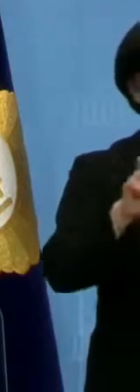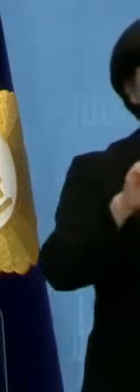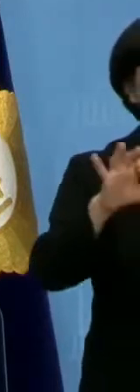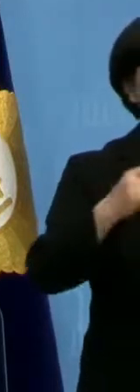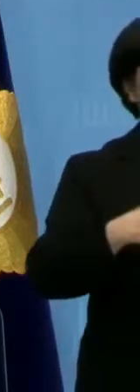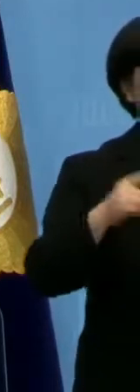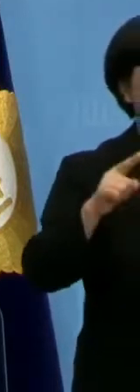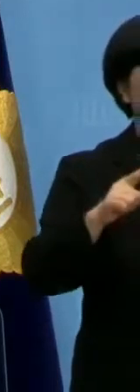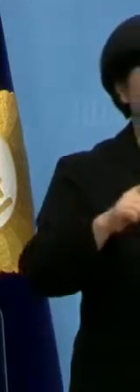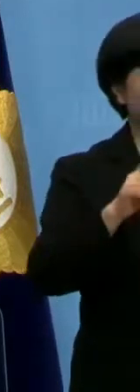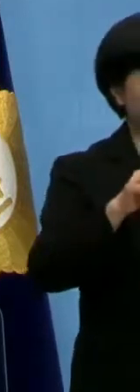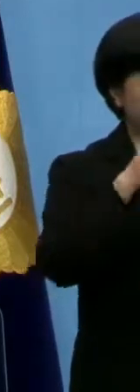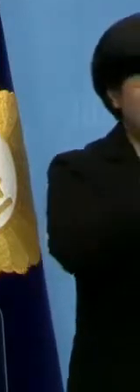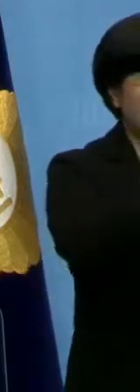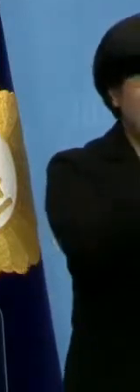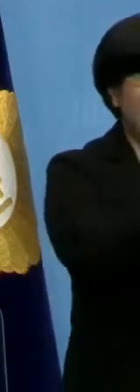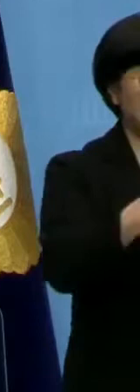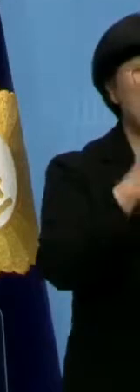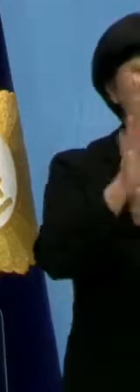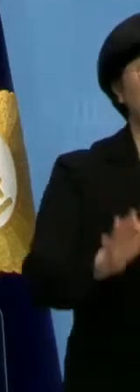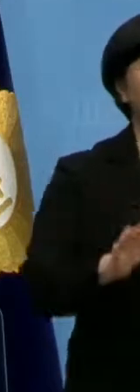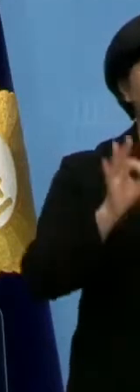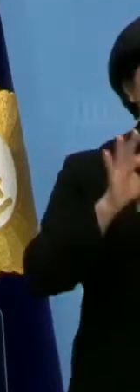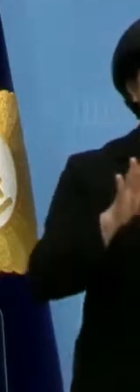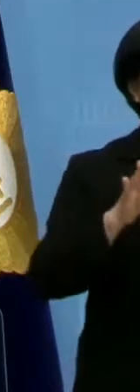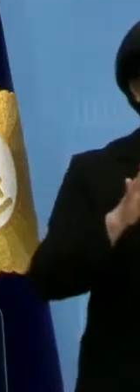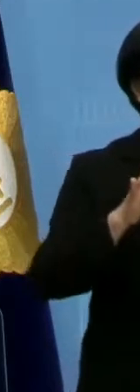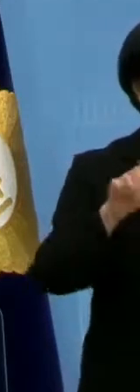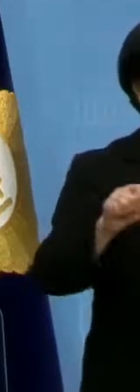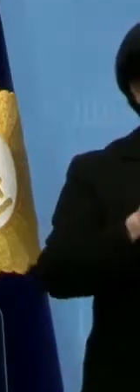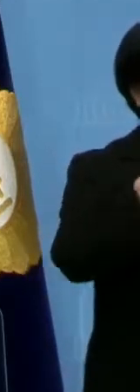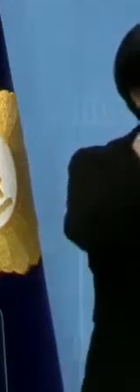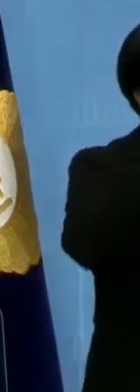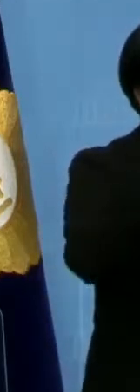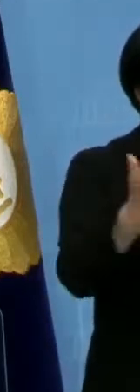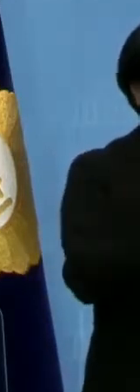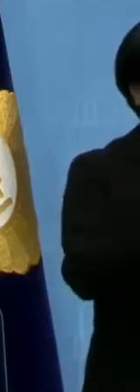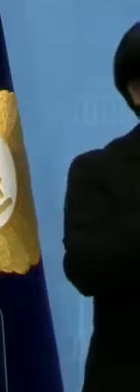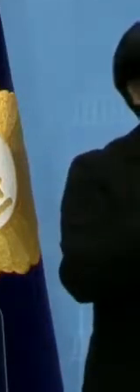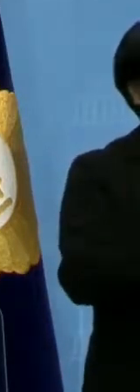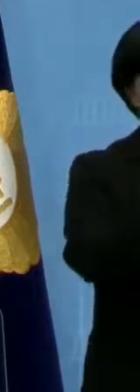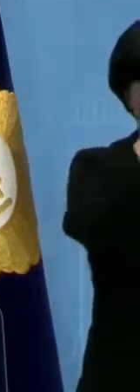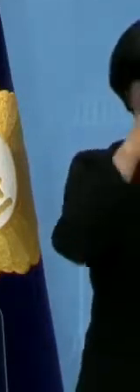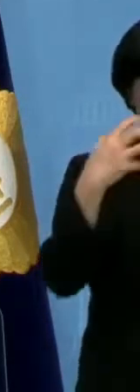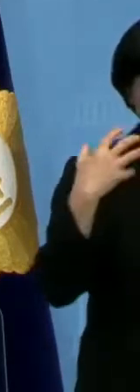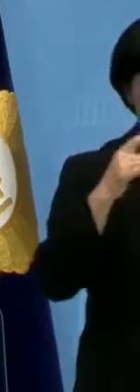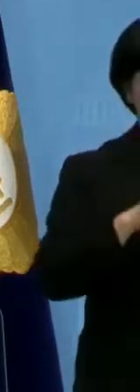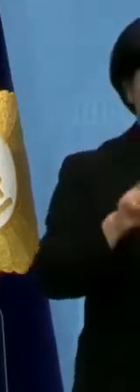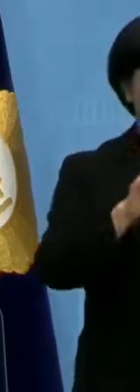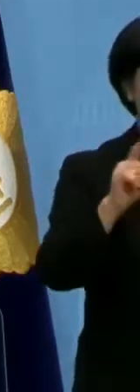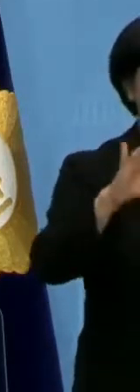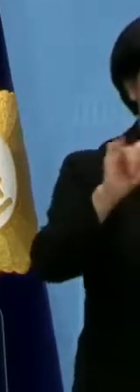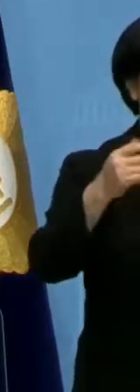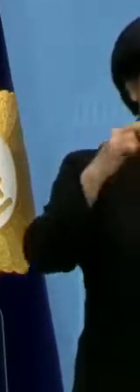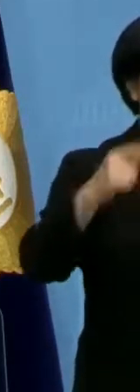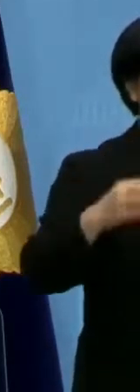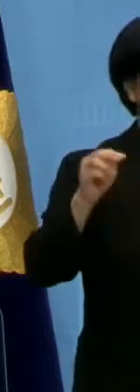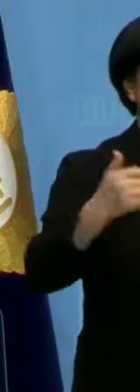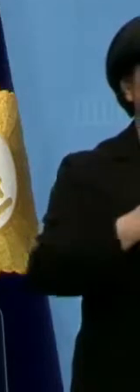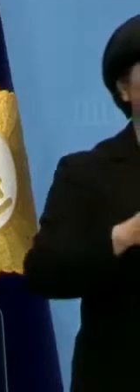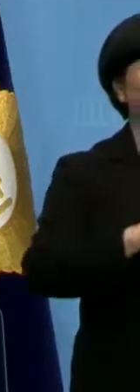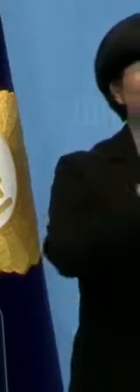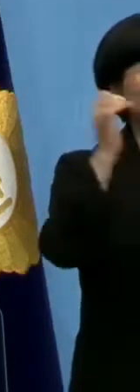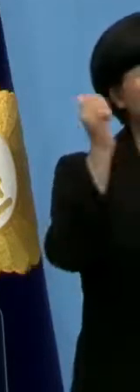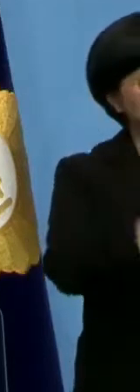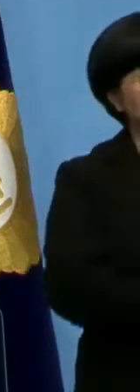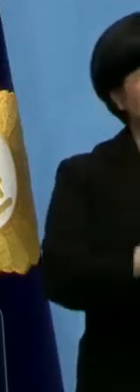쌍용차를 인수한 이후 지난 10년간 쟁의행위는 없었습니다. 정부는 마인드라에게 경영 실패의